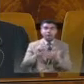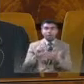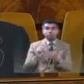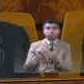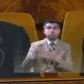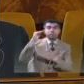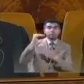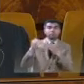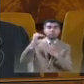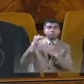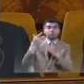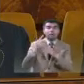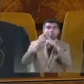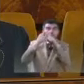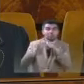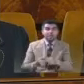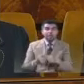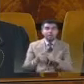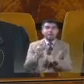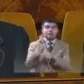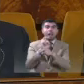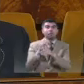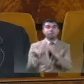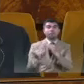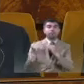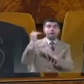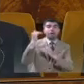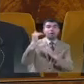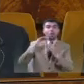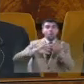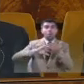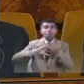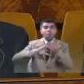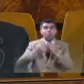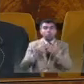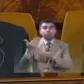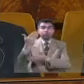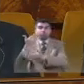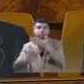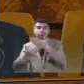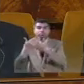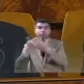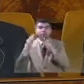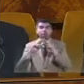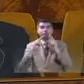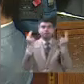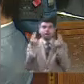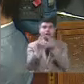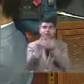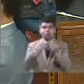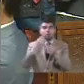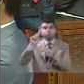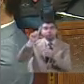الميزانية وارتفاع المديونة بشكل مضطرد وضعف القدرات الاستثمارية العمومية نتيجة انخفاض